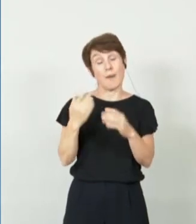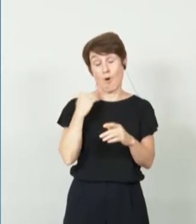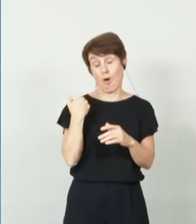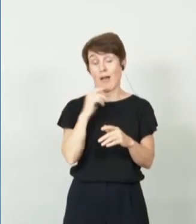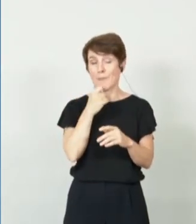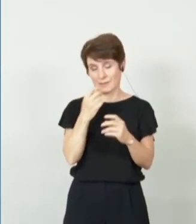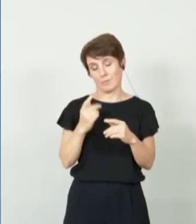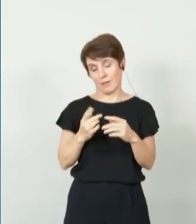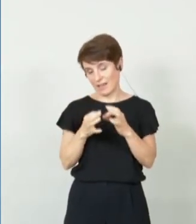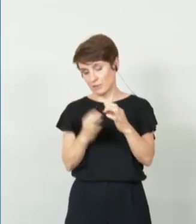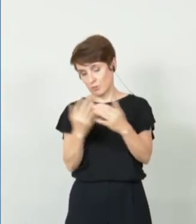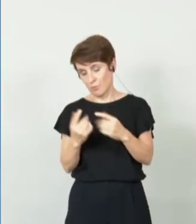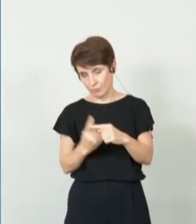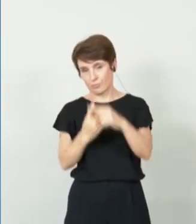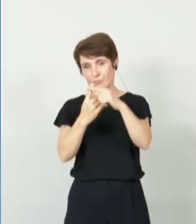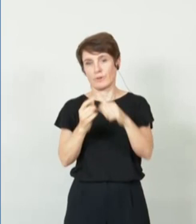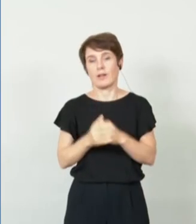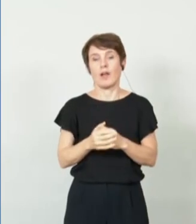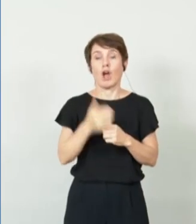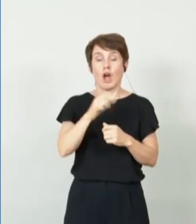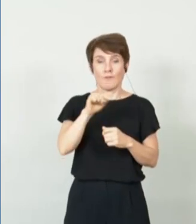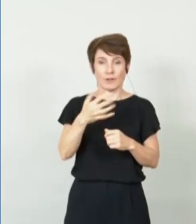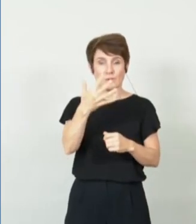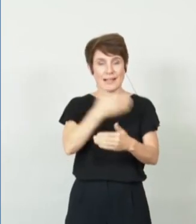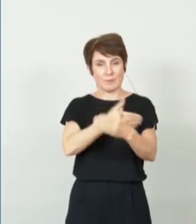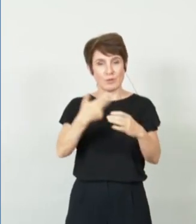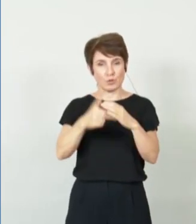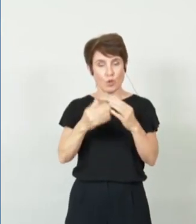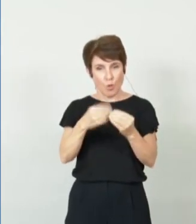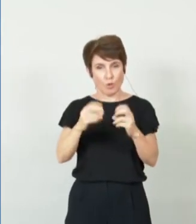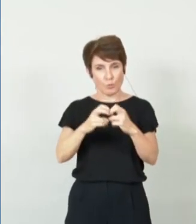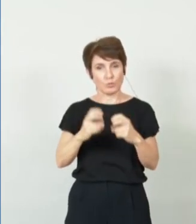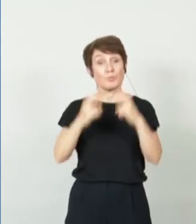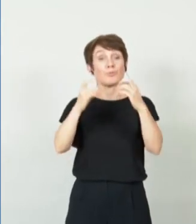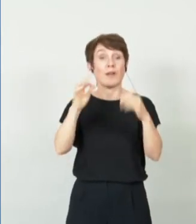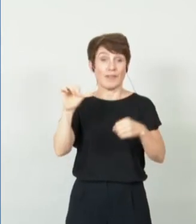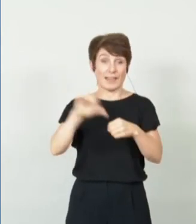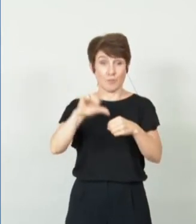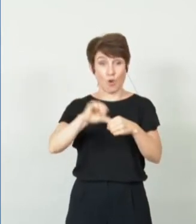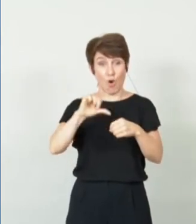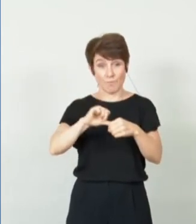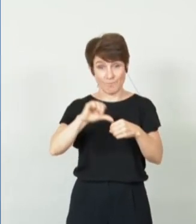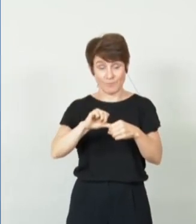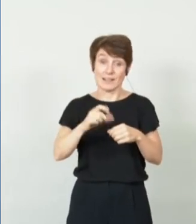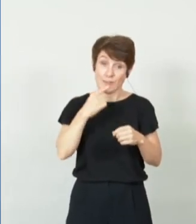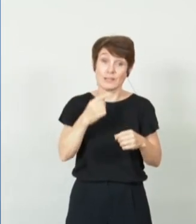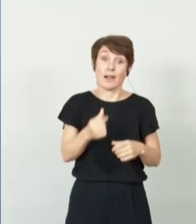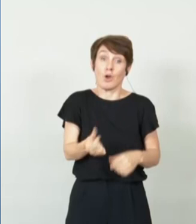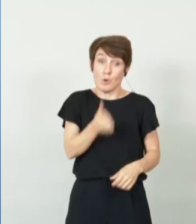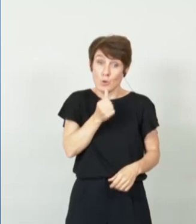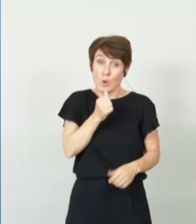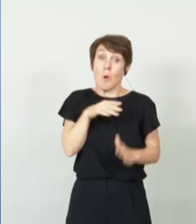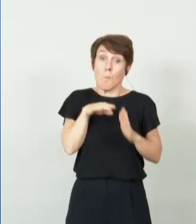charges générales 1,5 millions d'euros de hausse avec des hausse liées au carburant nos consommations baisses mais le